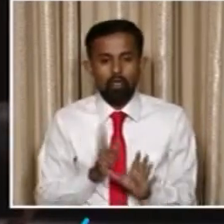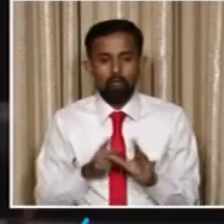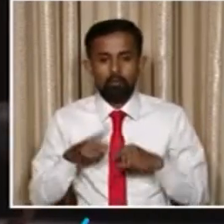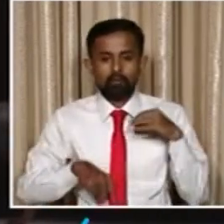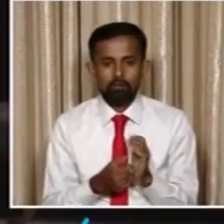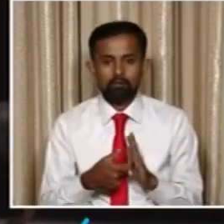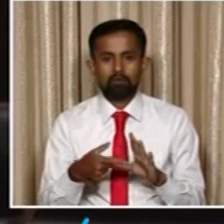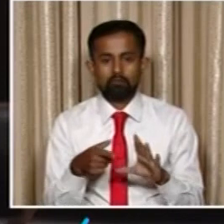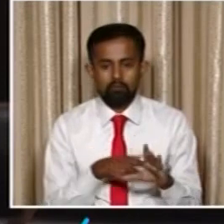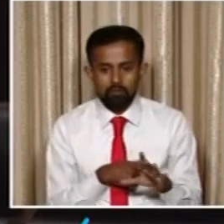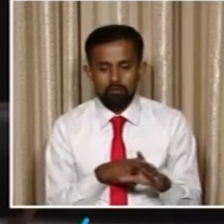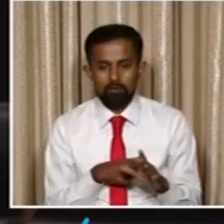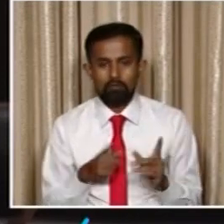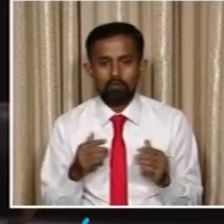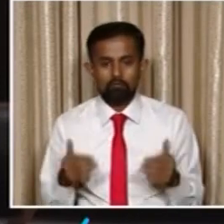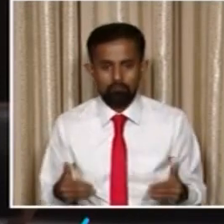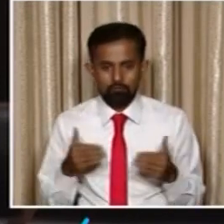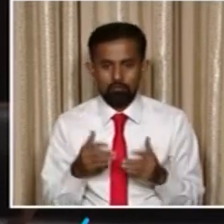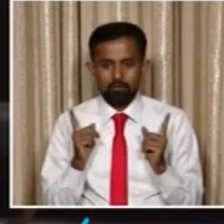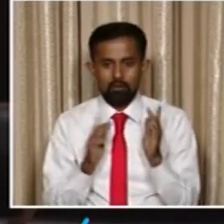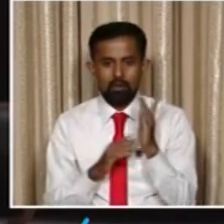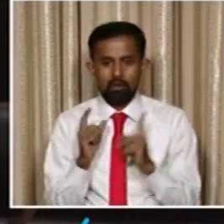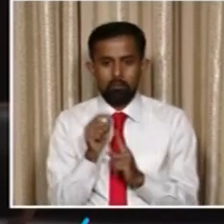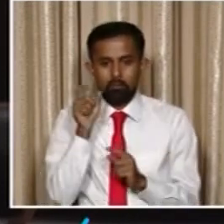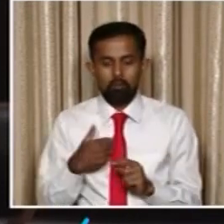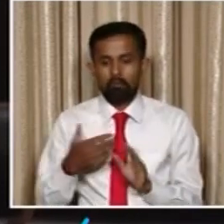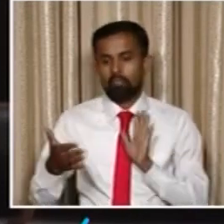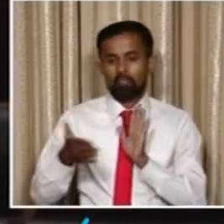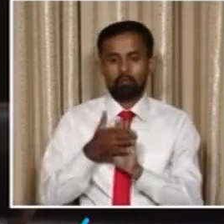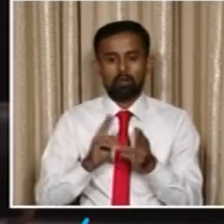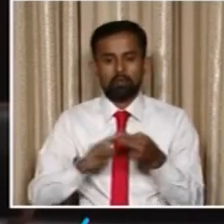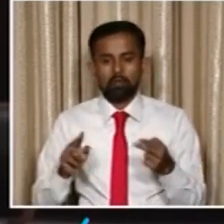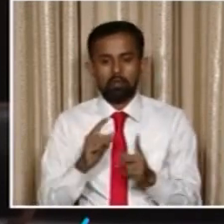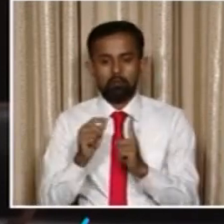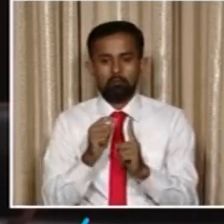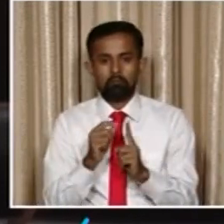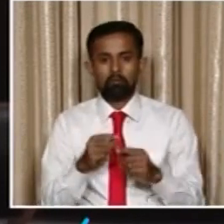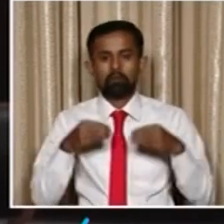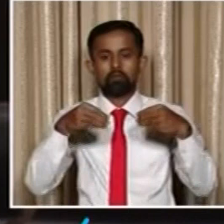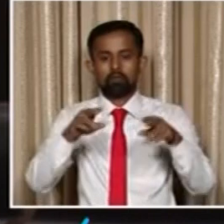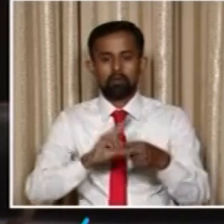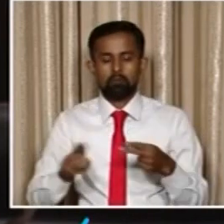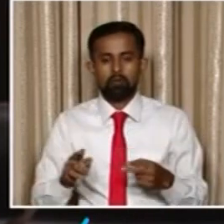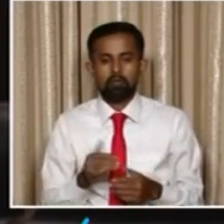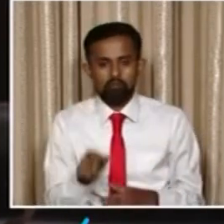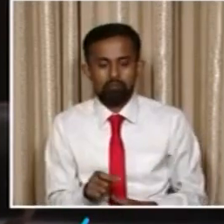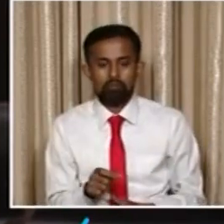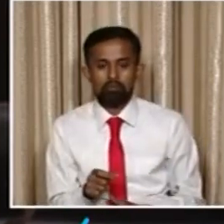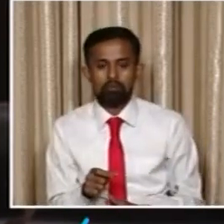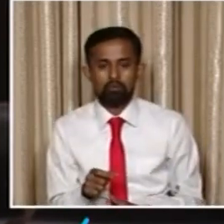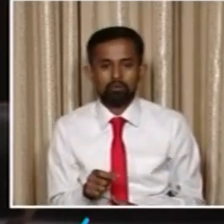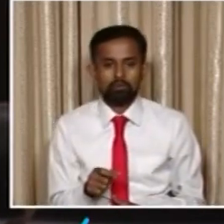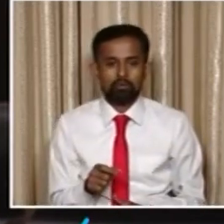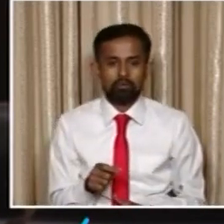ජන්දෙදිම පරාදයි. මම වර්තමාන ක්‍රීඩා ඇමතුමාට කියන මේක අපි ගාව ගන්න එපා. මේක පාර්ලිමේන්තුව පැත්තට දාන්න එපා. මේවා සමහර අයගේ එක